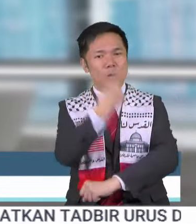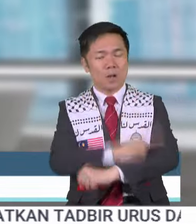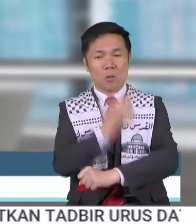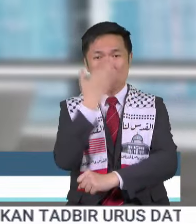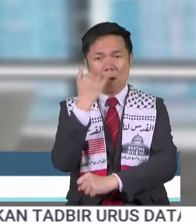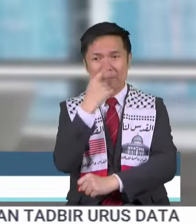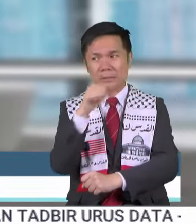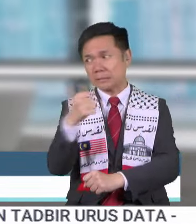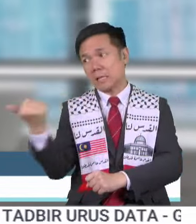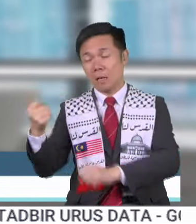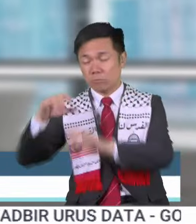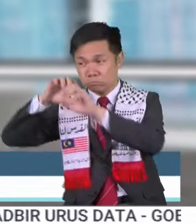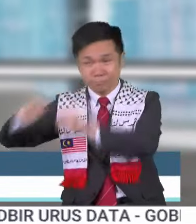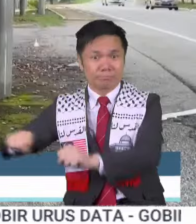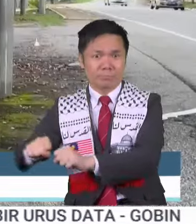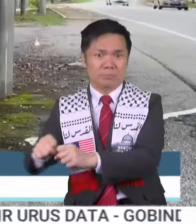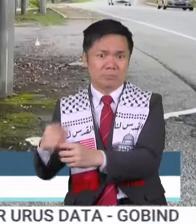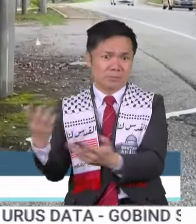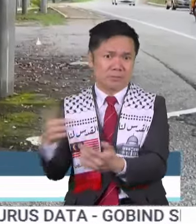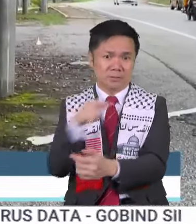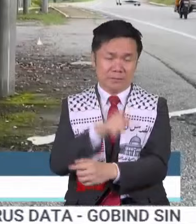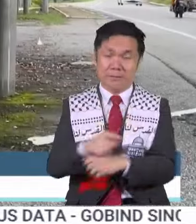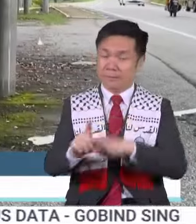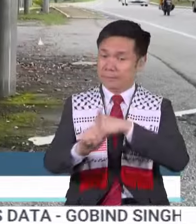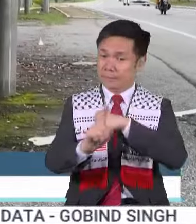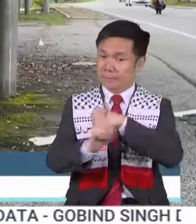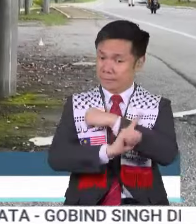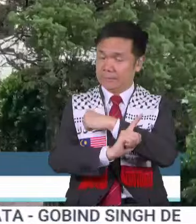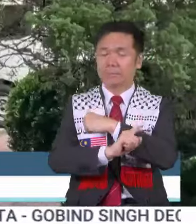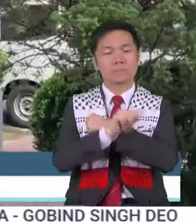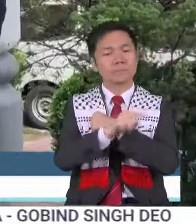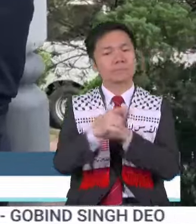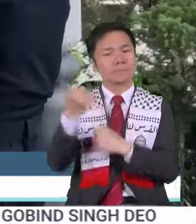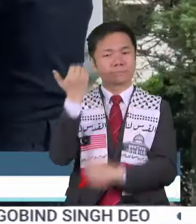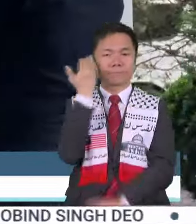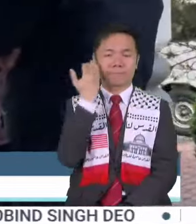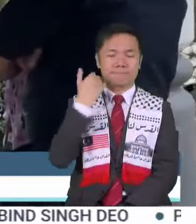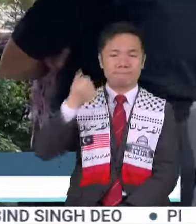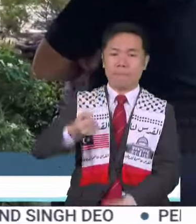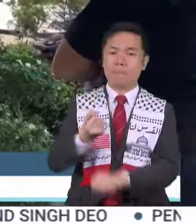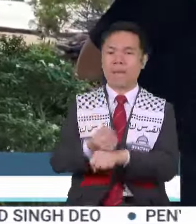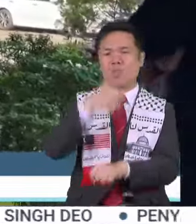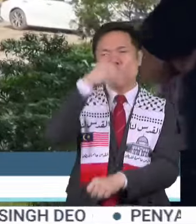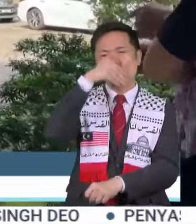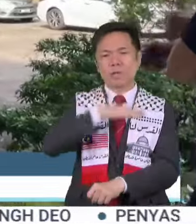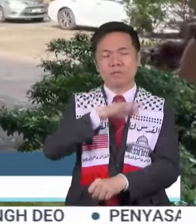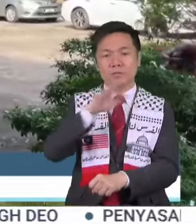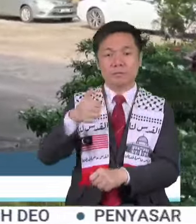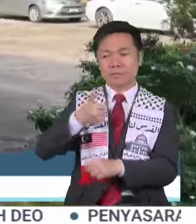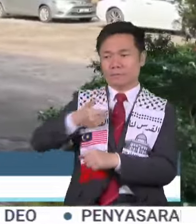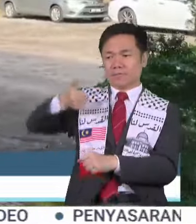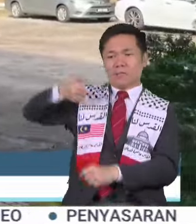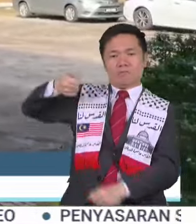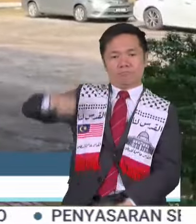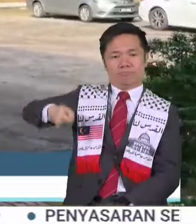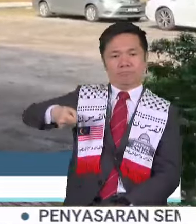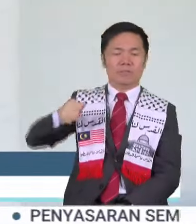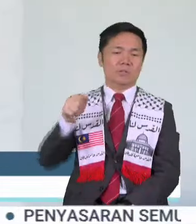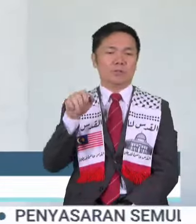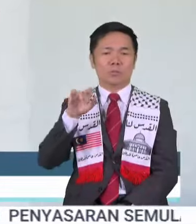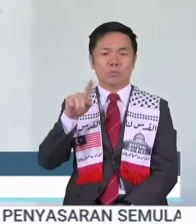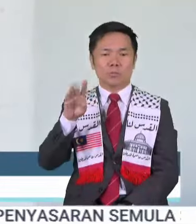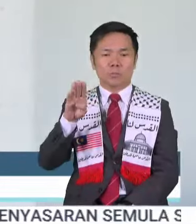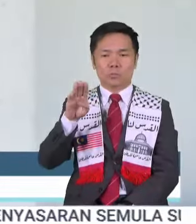kes rogol lain perintah reman dikeluarkan Hakim Mahkamah majistret Batu Gajah Juraidah Abbas suspek berusia